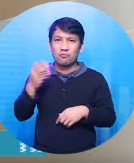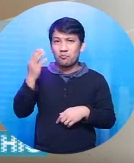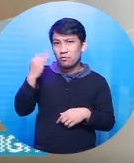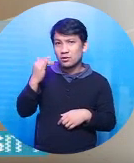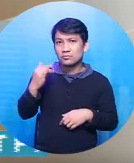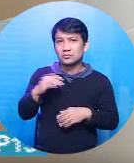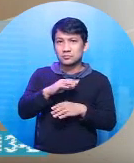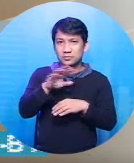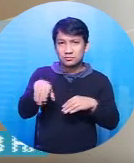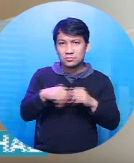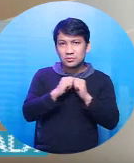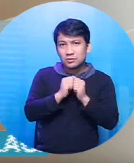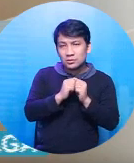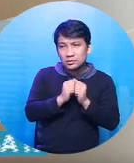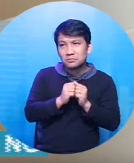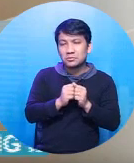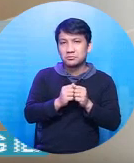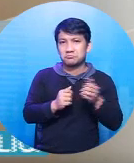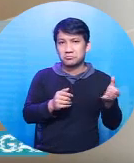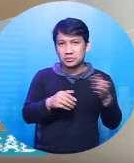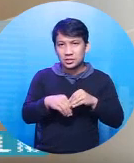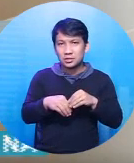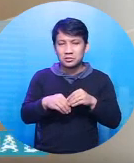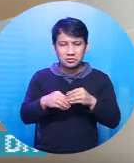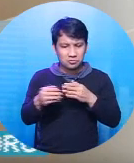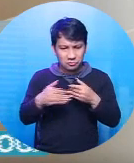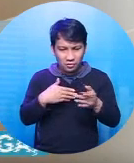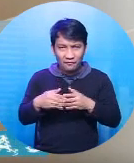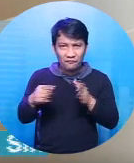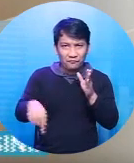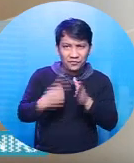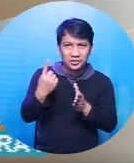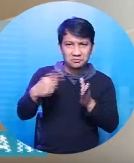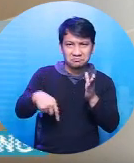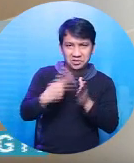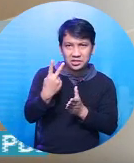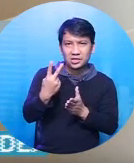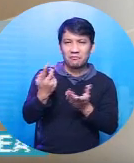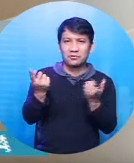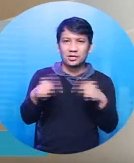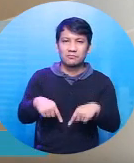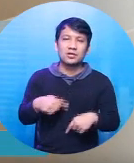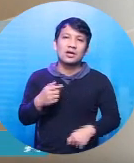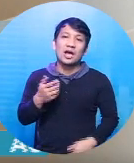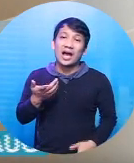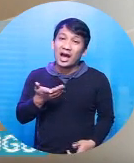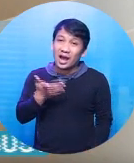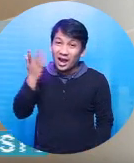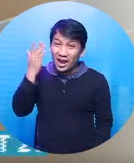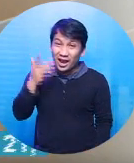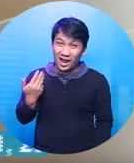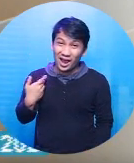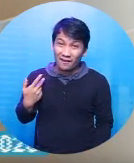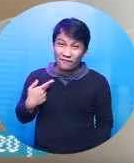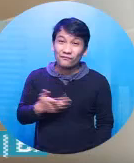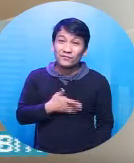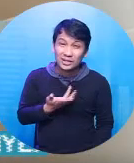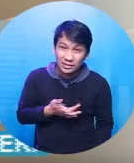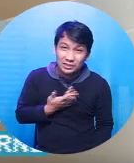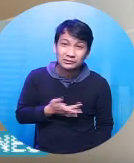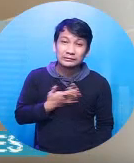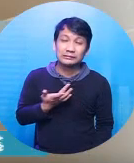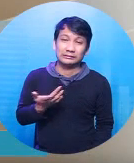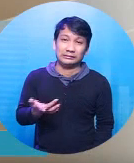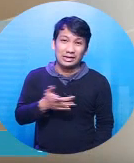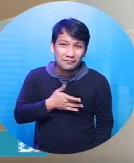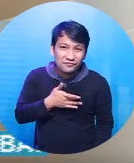yung involvement dito para mangyari ito na kahit first time or second time, merong emosyon. So pag nangyari natin na